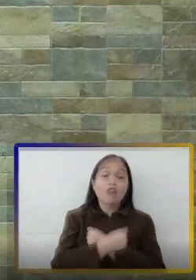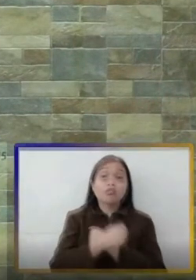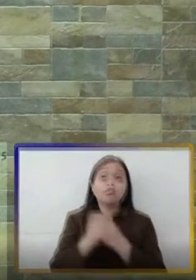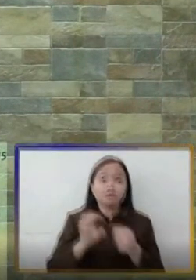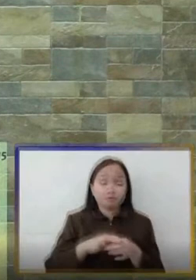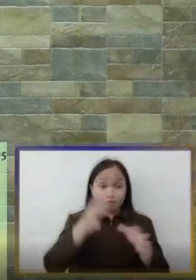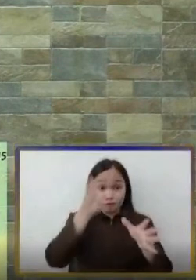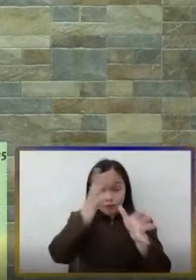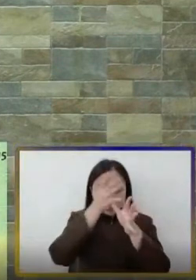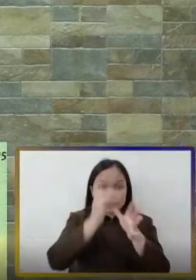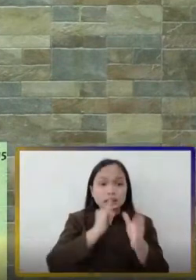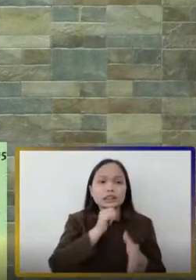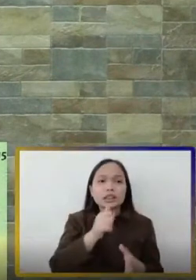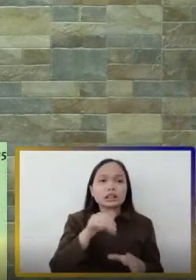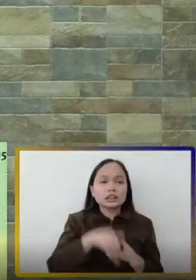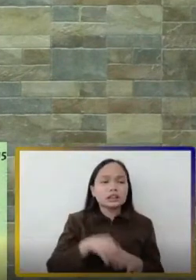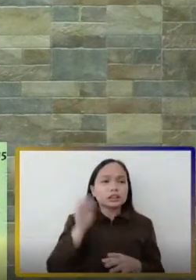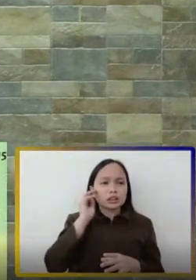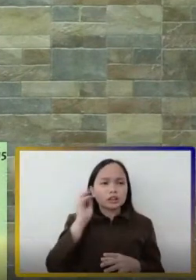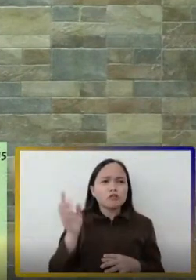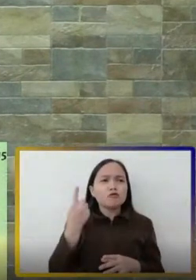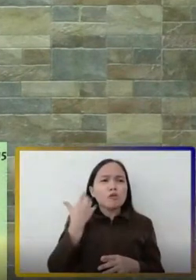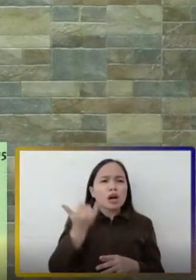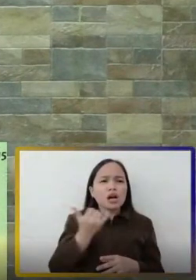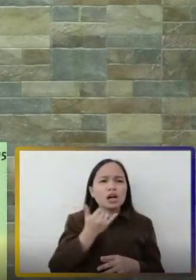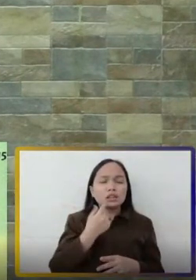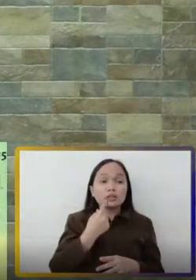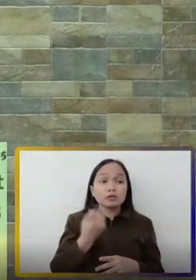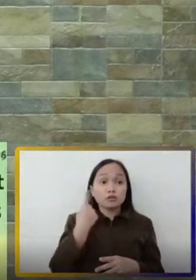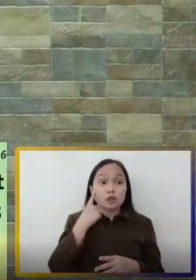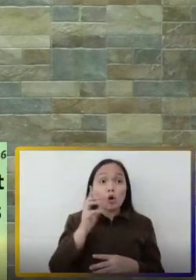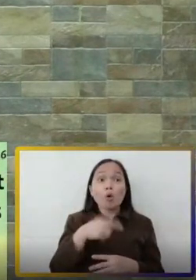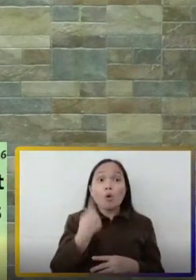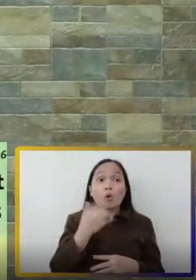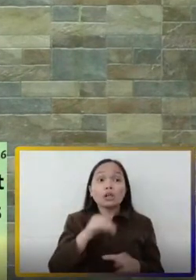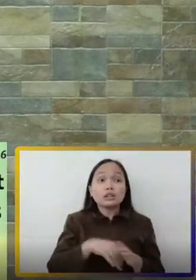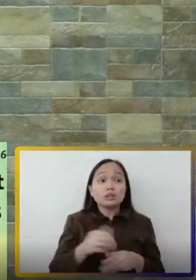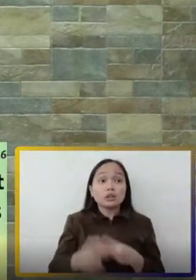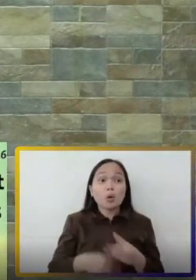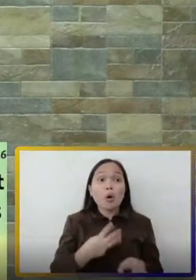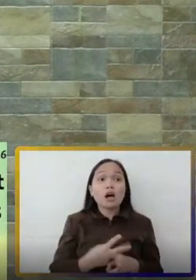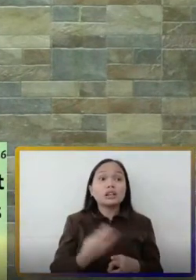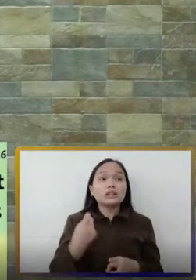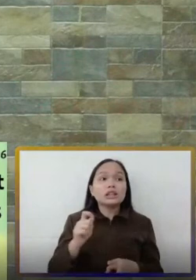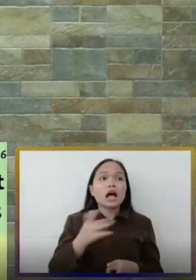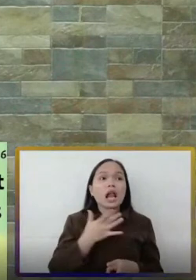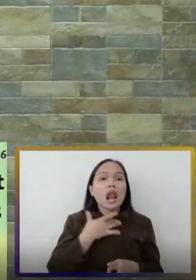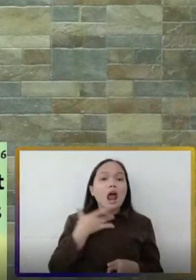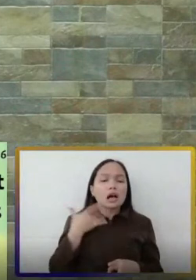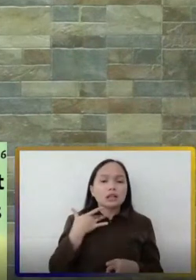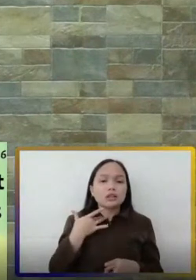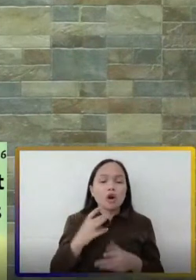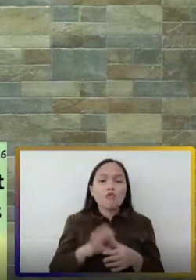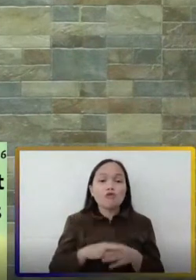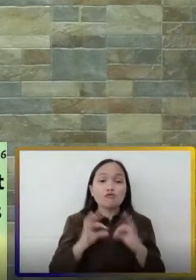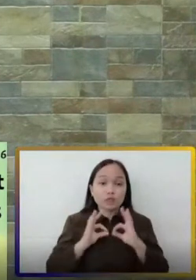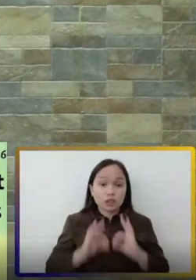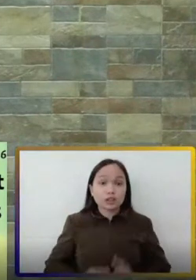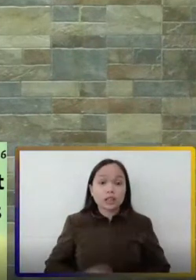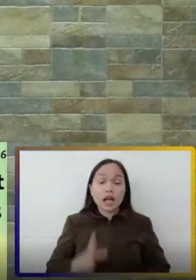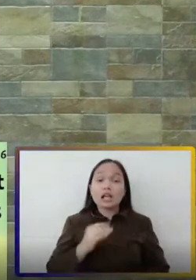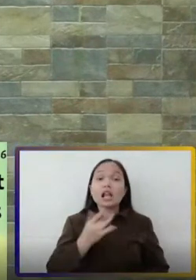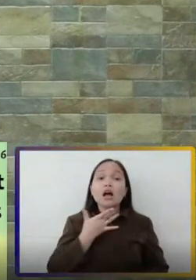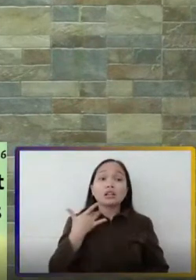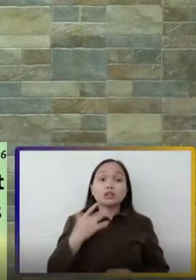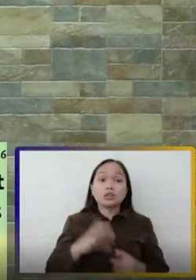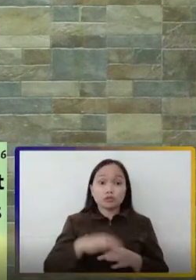the love of the Father is not in him. Why is that? For all that is in the world, the lust of the flesh, and the lust of the eyes,